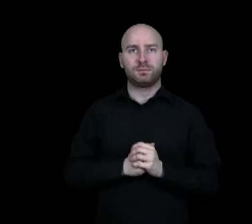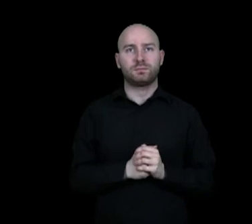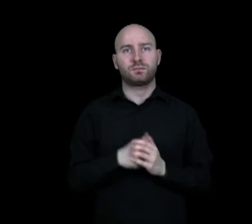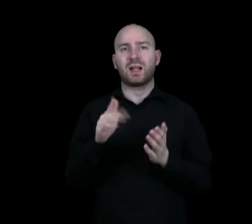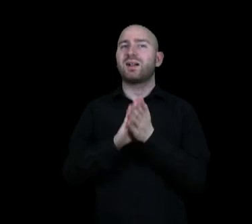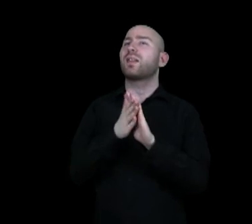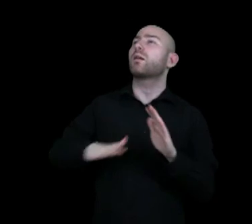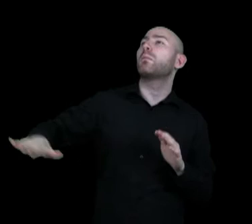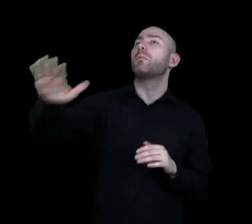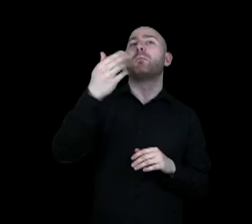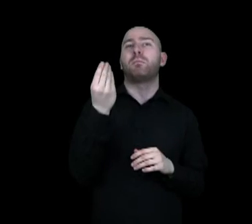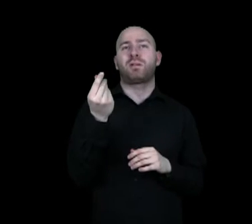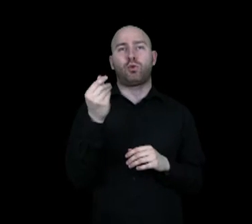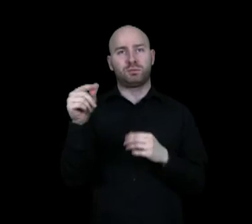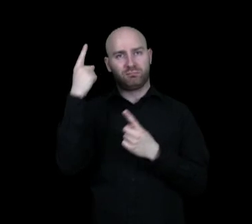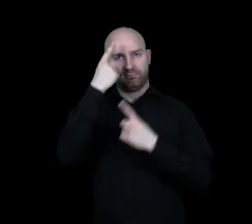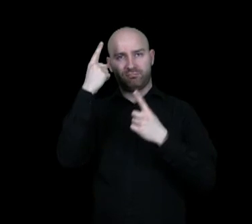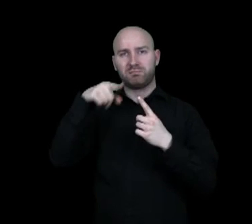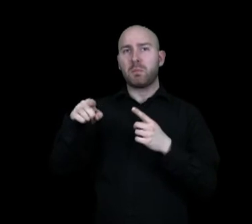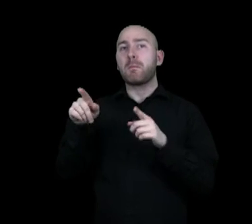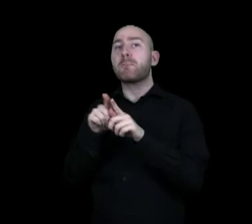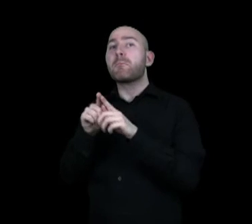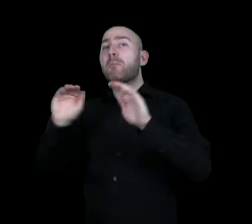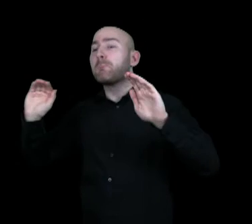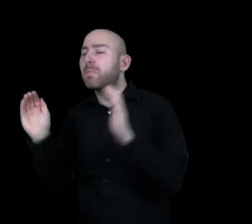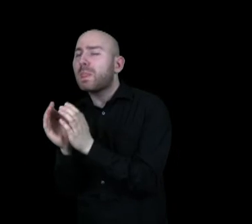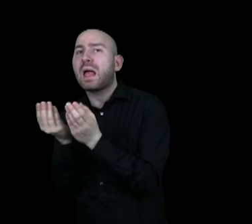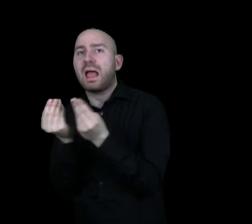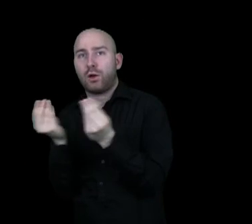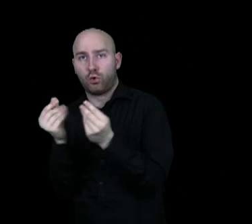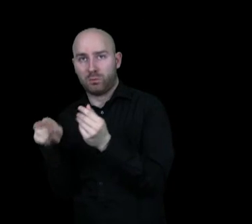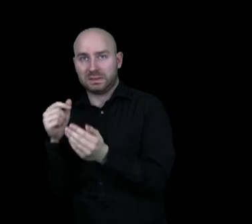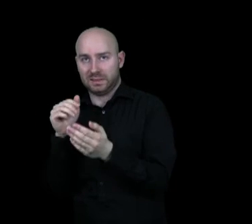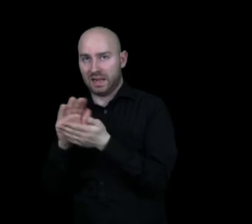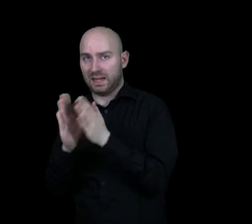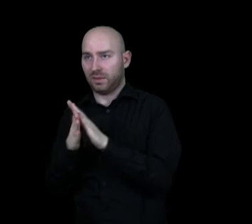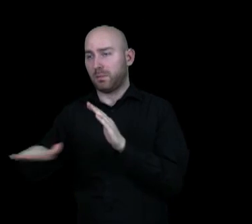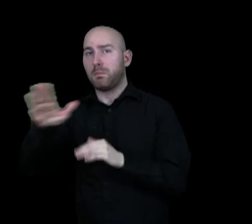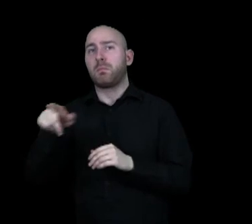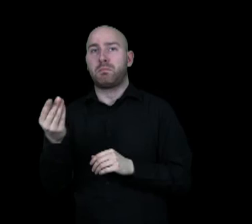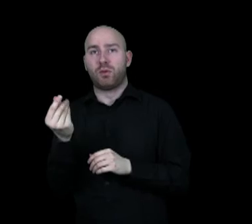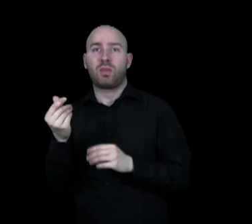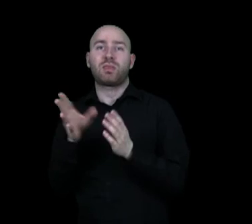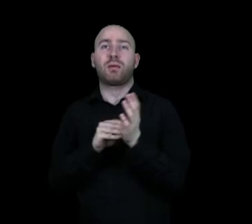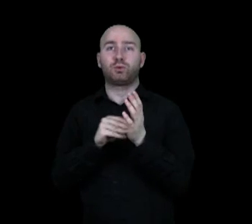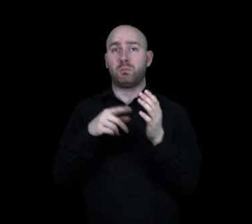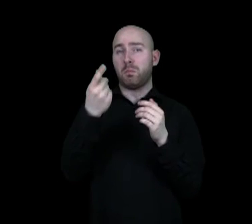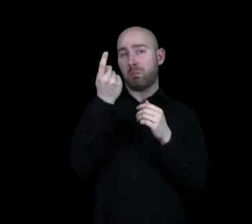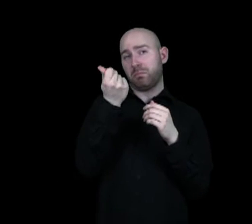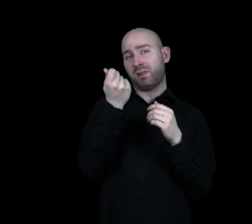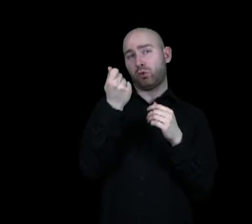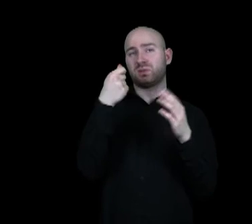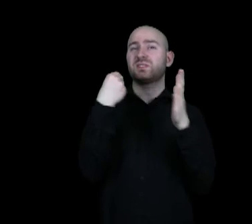mikroekonomicznie o rynku pieniędzy. Rynek pieniędzy. Jeśli to jest cena pieniędzy, czyli stopa procentowa.